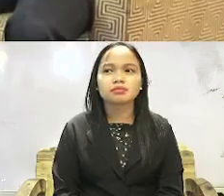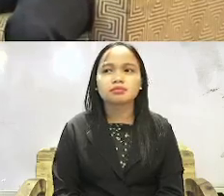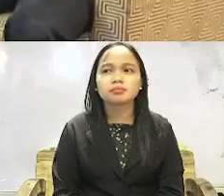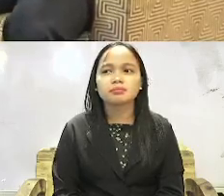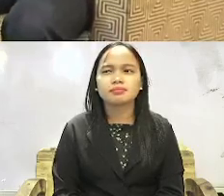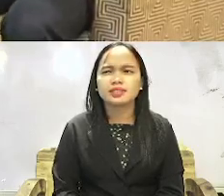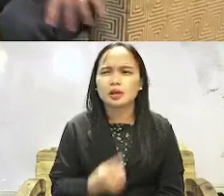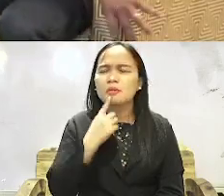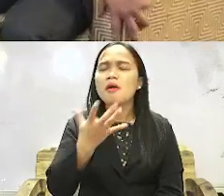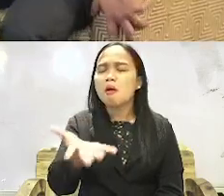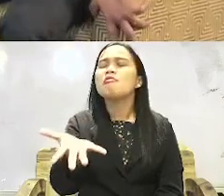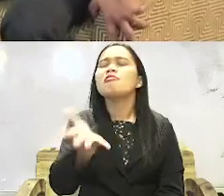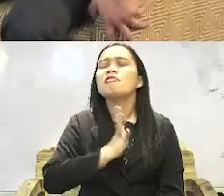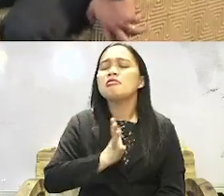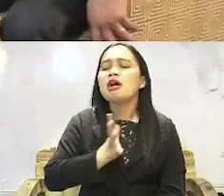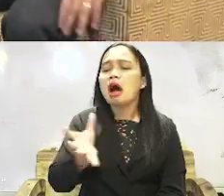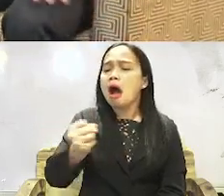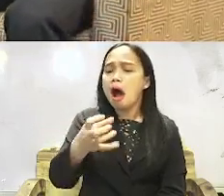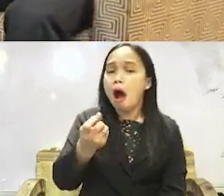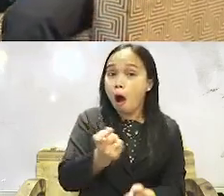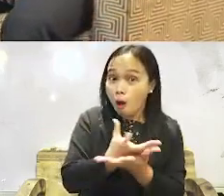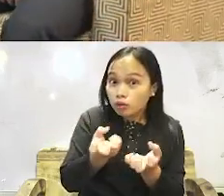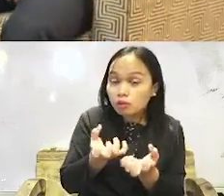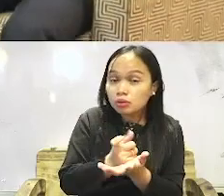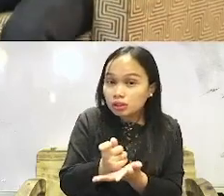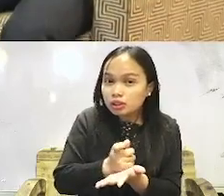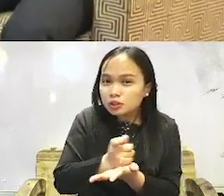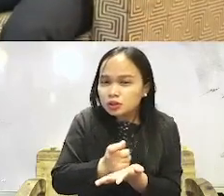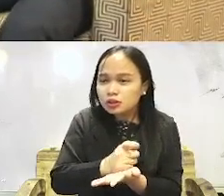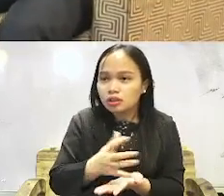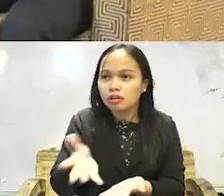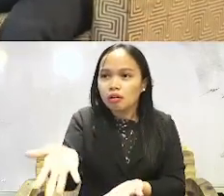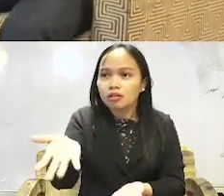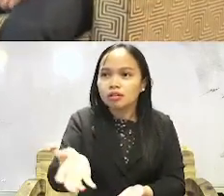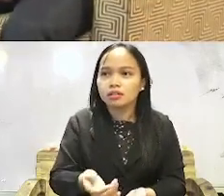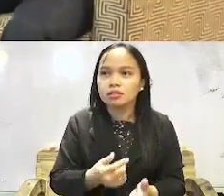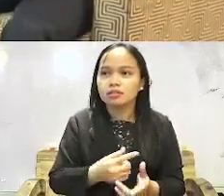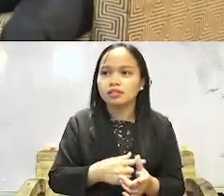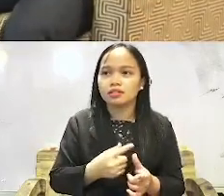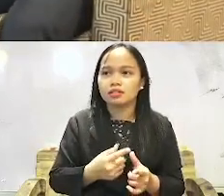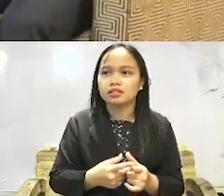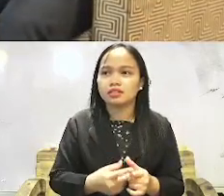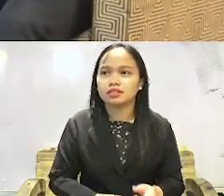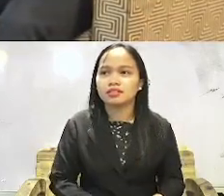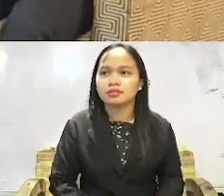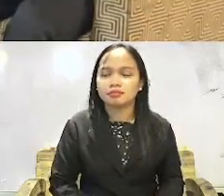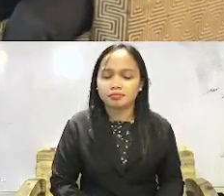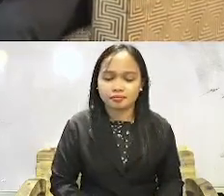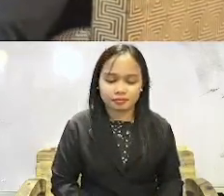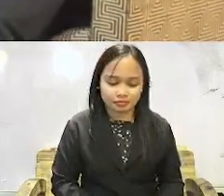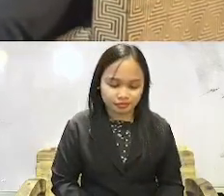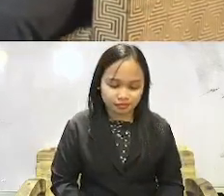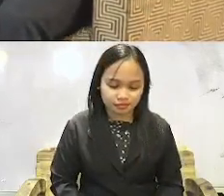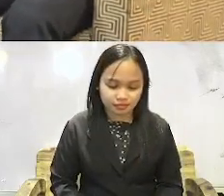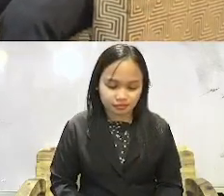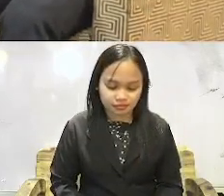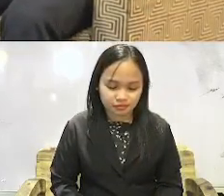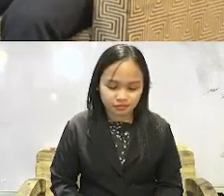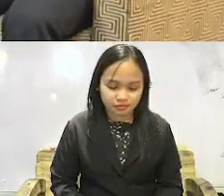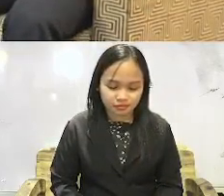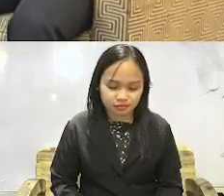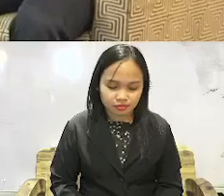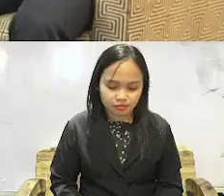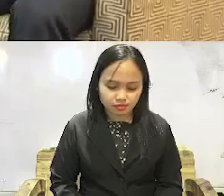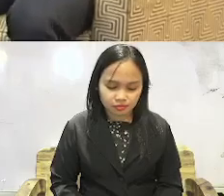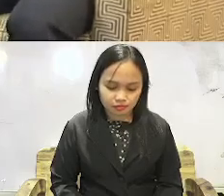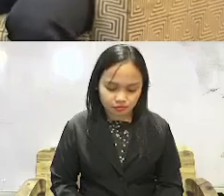Gusto mo? Kuha ka lang, wala. Oh. Napunta ka pa sa bansang ng jurisdiction dahil nandun. Oh, di ba?